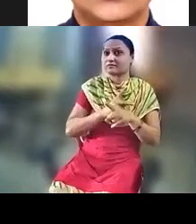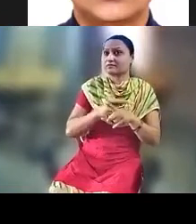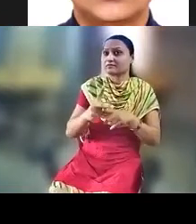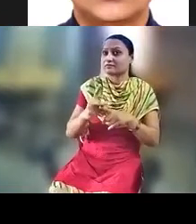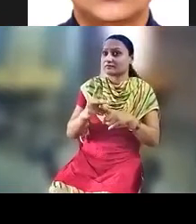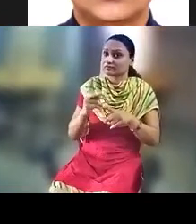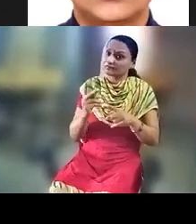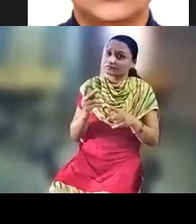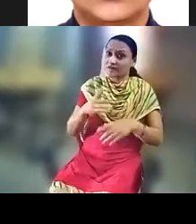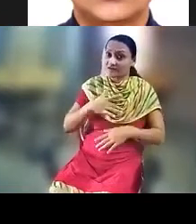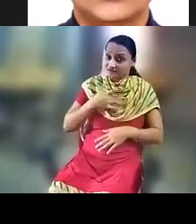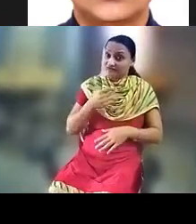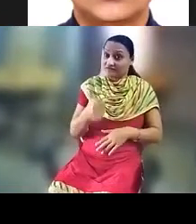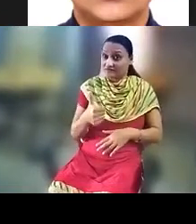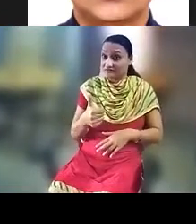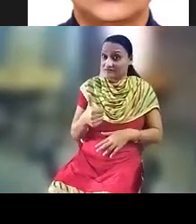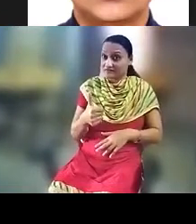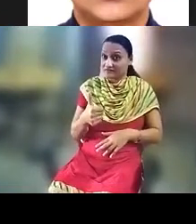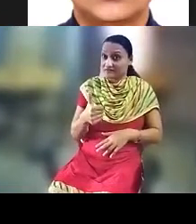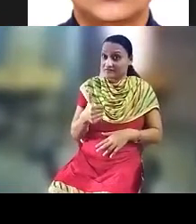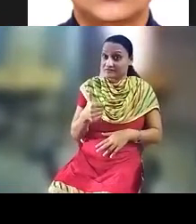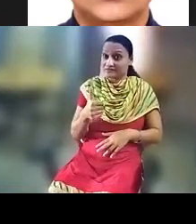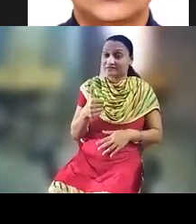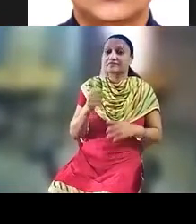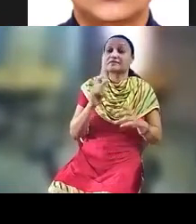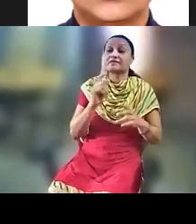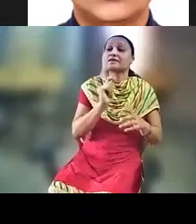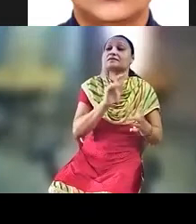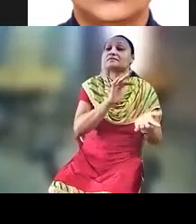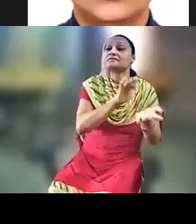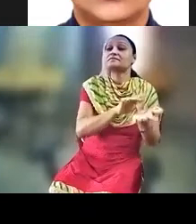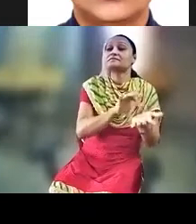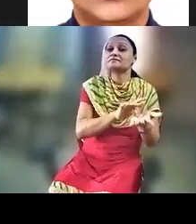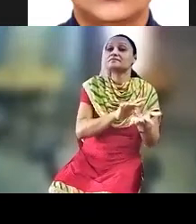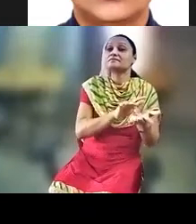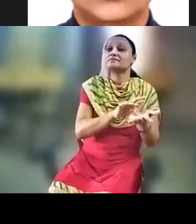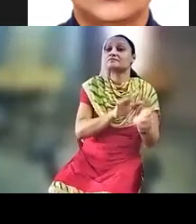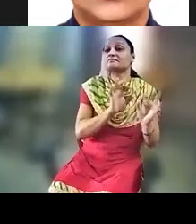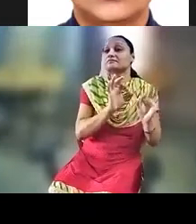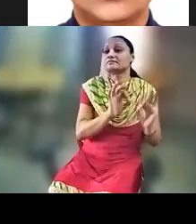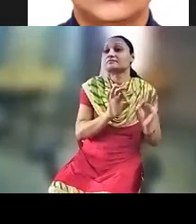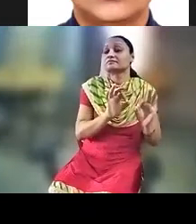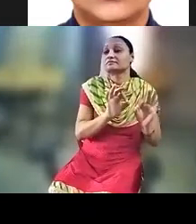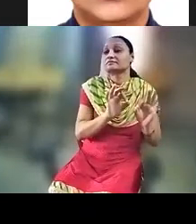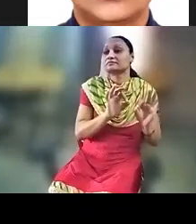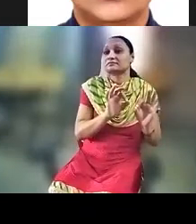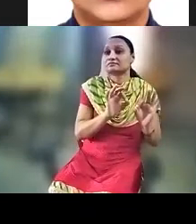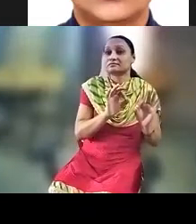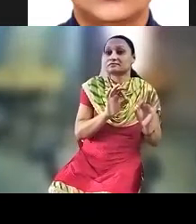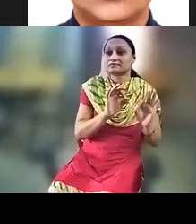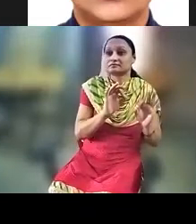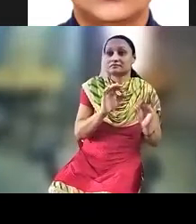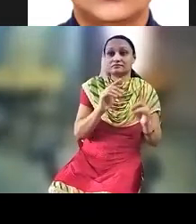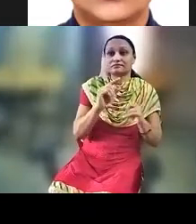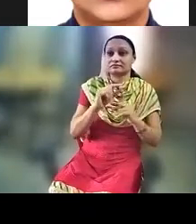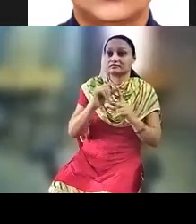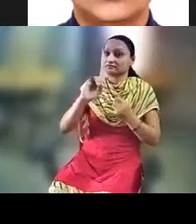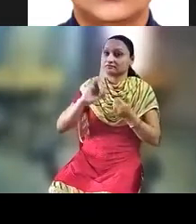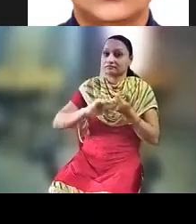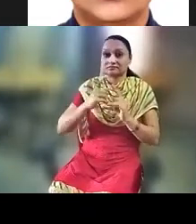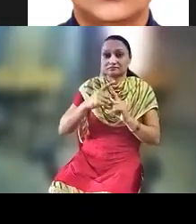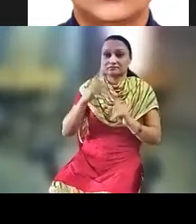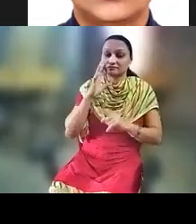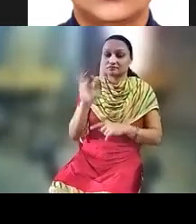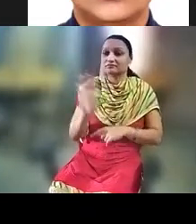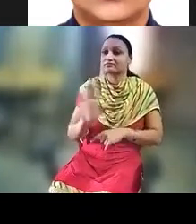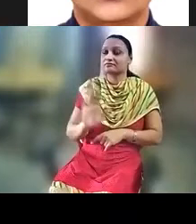हैं। सो वर्क प्लेस वेलबींग सिर्फ हमारी ओहदे और आमदनी से जुड़ी हुई नहीं होती है।